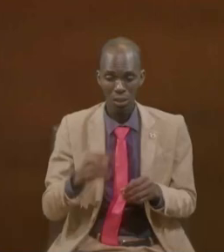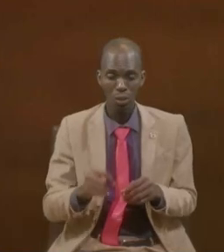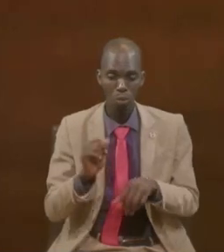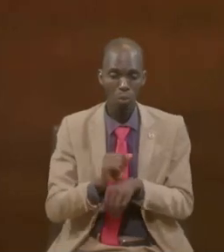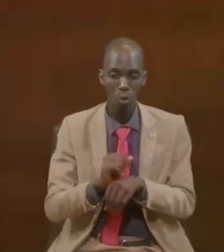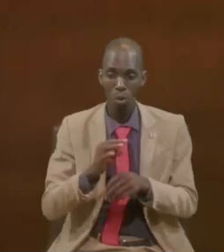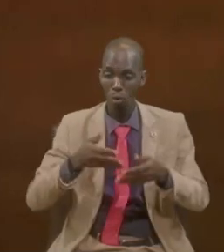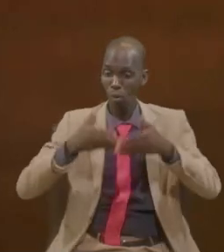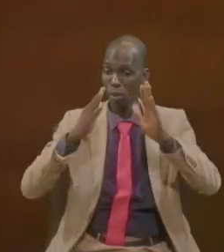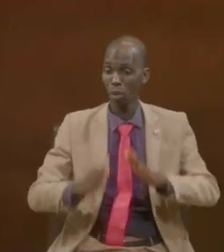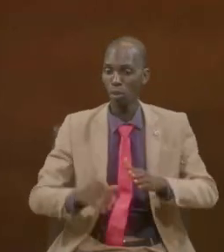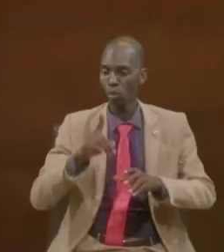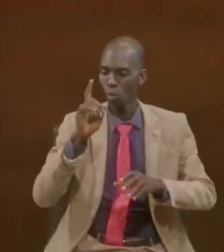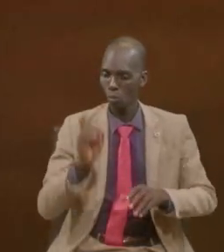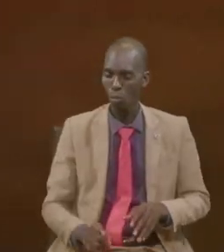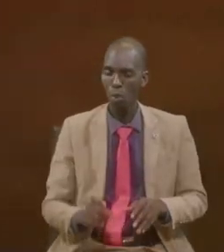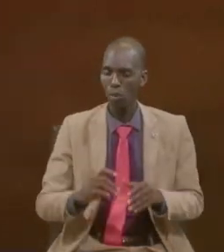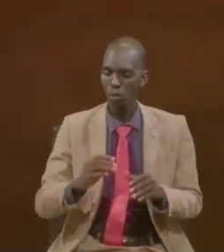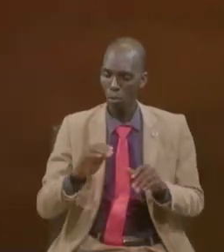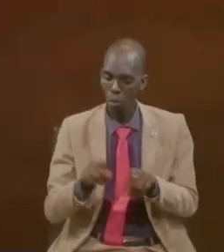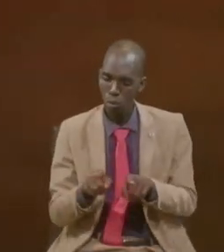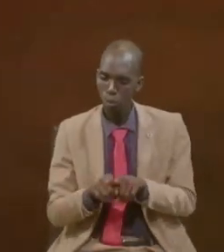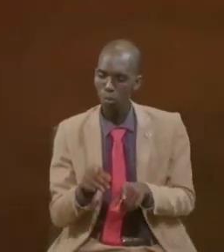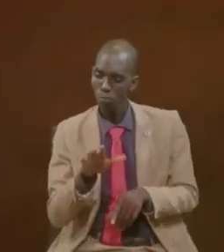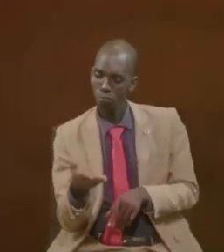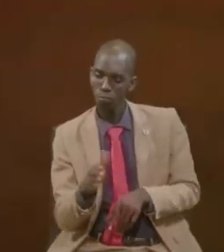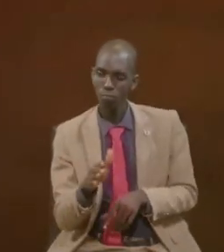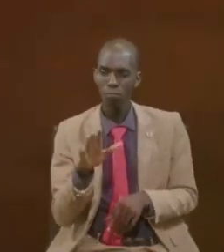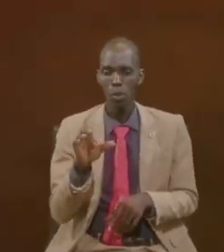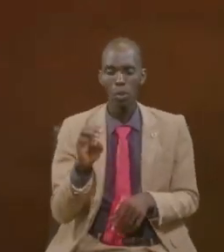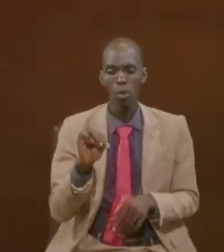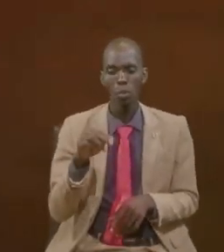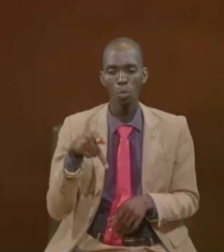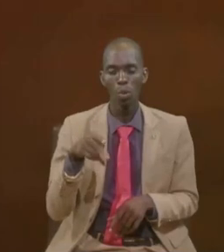Il ne comprend pas que dans le leadership, il faut compromettre. Dans le